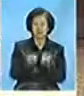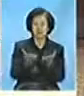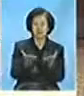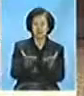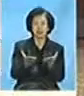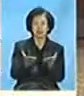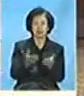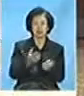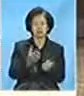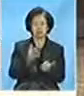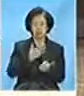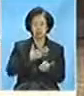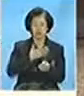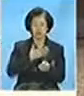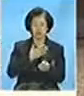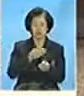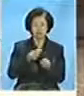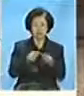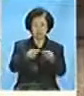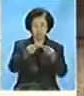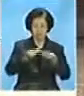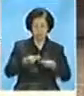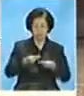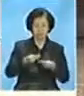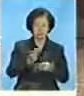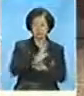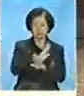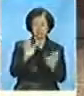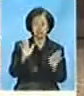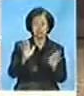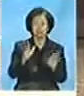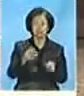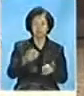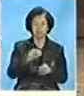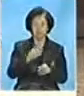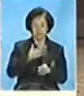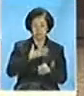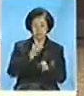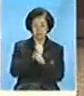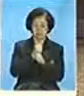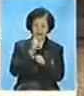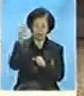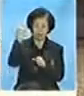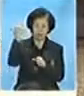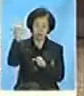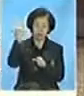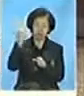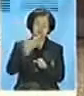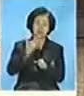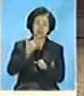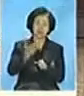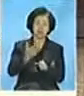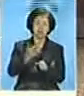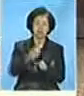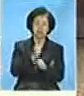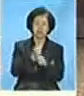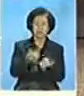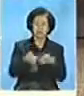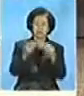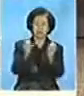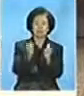ได้หวังผลตอบแทนใดๆทั้งสิ้นการทำงานของผมที่ผ่านมาต่อชีวิตผมทำงานเพื่อส่วนรว